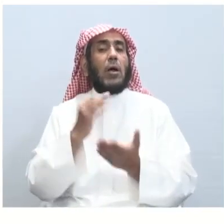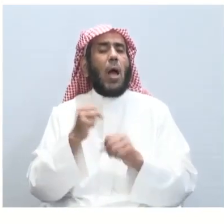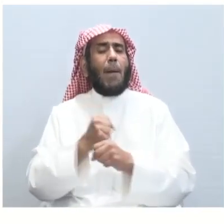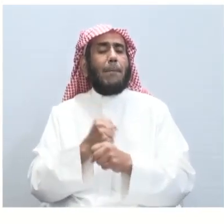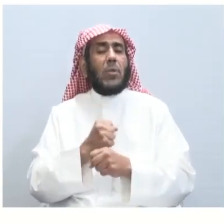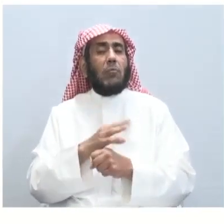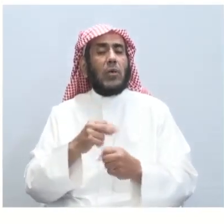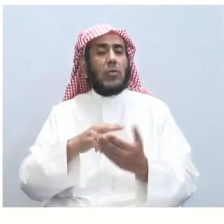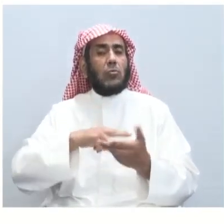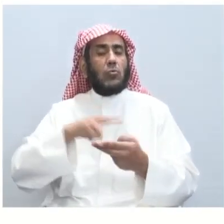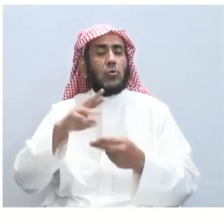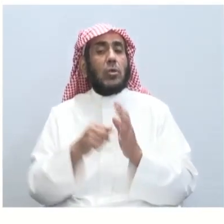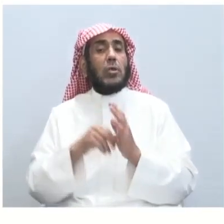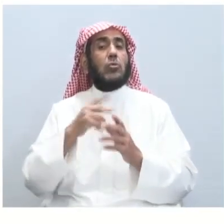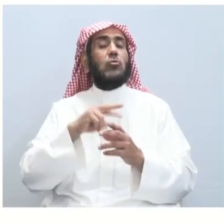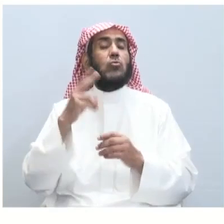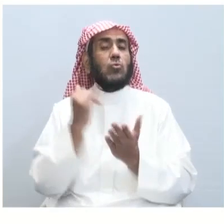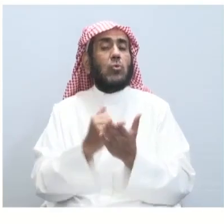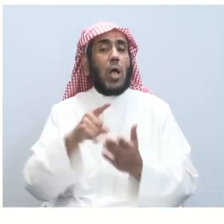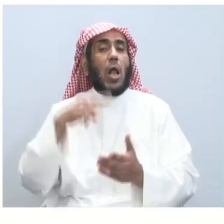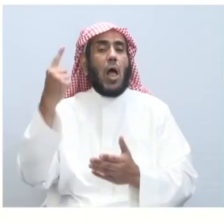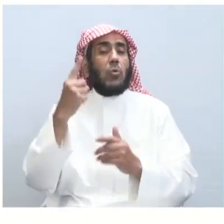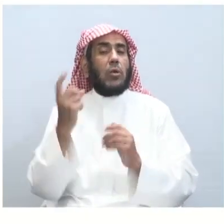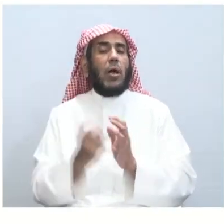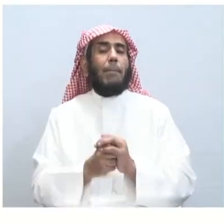فتصدر السلطه العامه لقرارات الملزمه